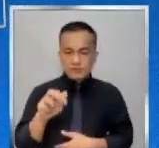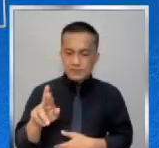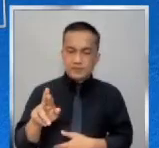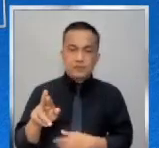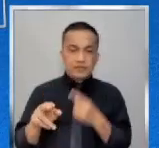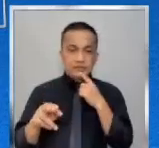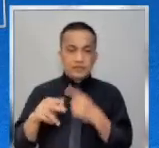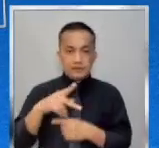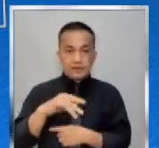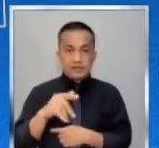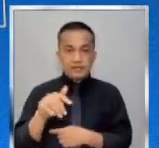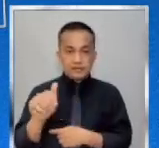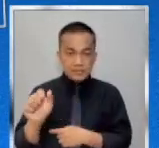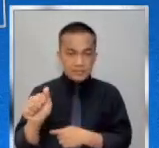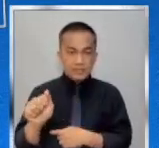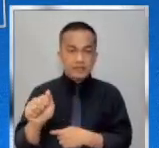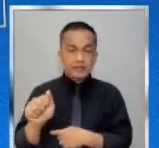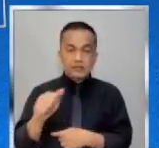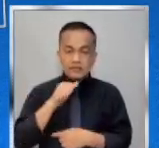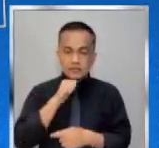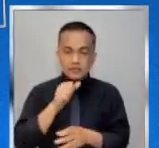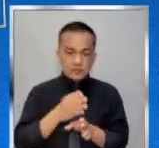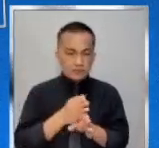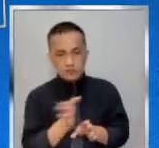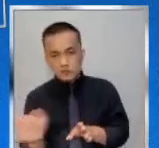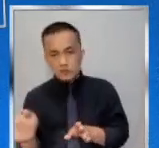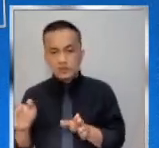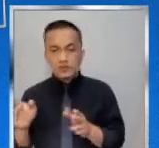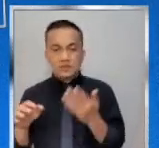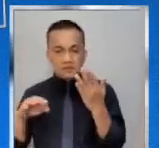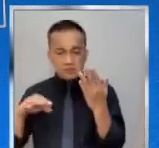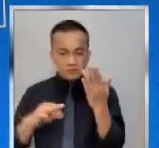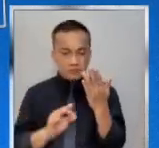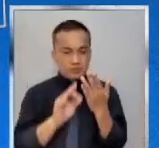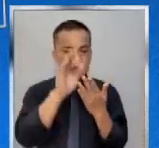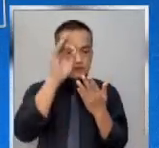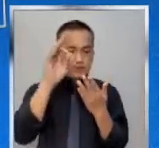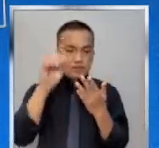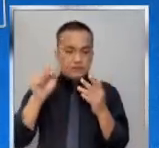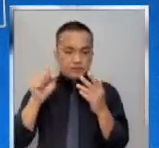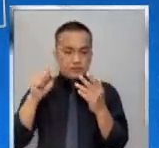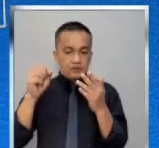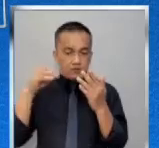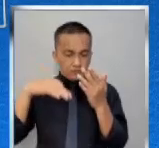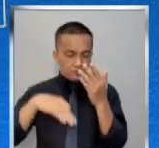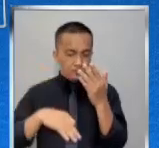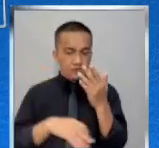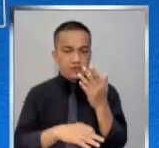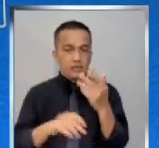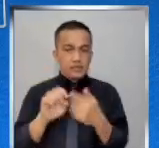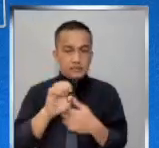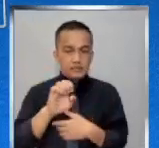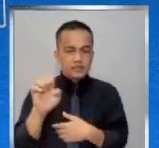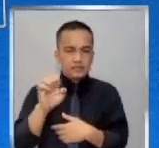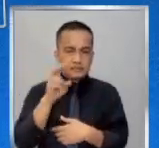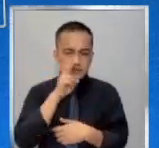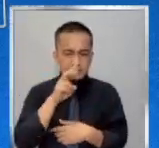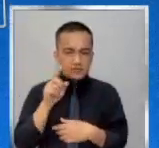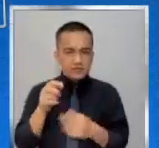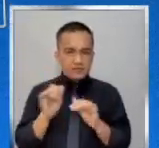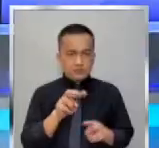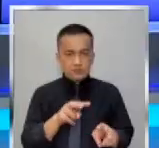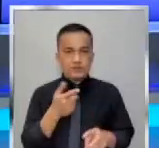pag-asa, kung hindi yan lilihis pa iwas sa bansa, maaring tumama ang bagyo sa Caraga o Eastern Visayas kapag ganitong buwan.